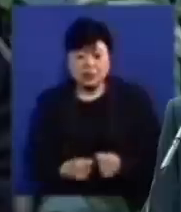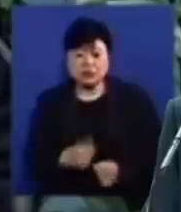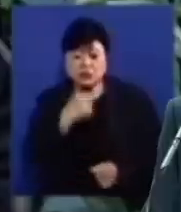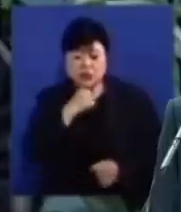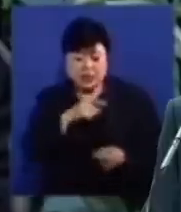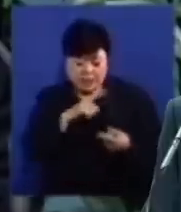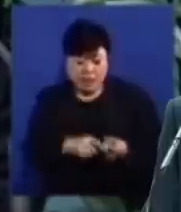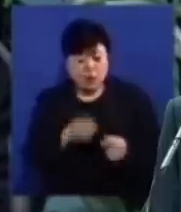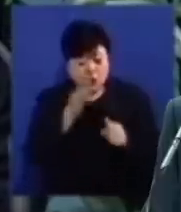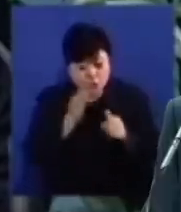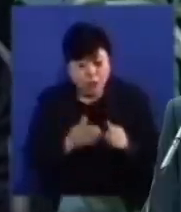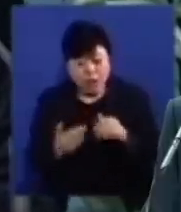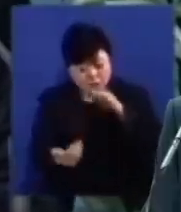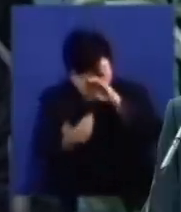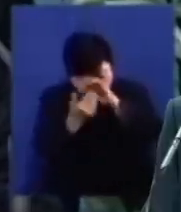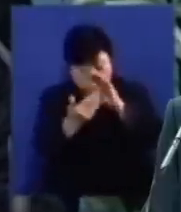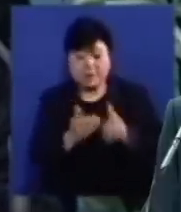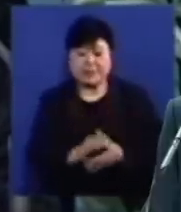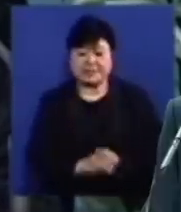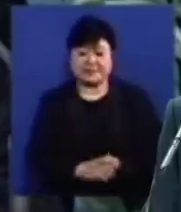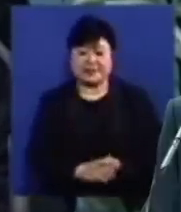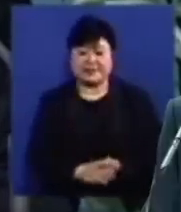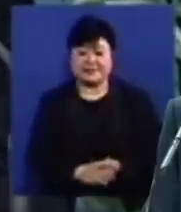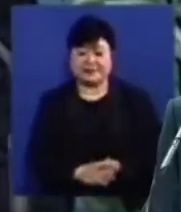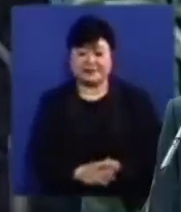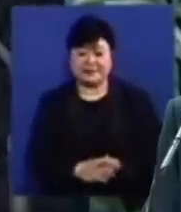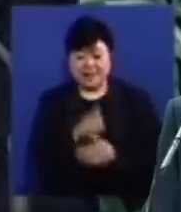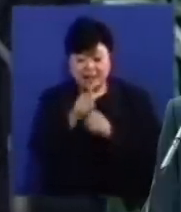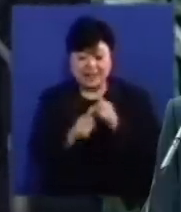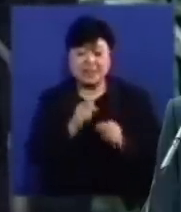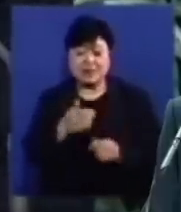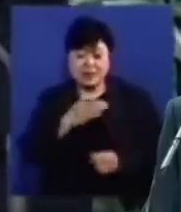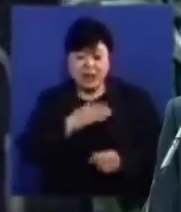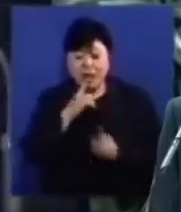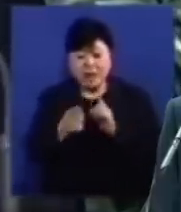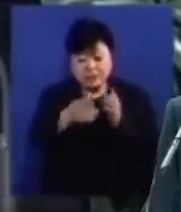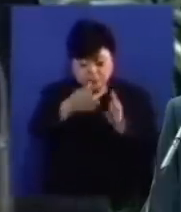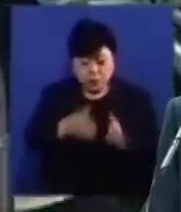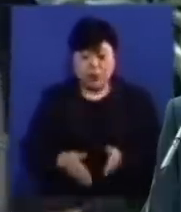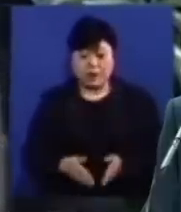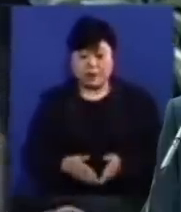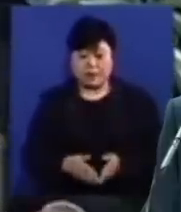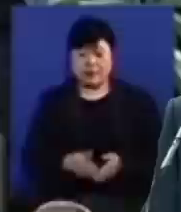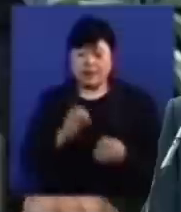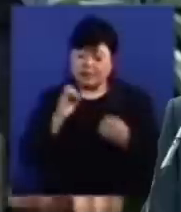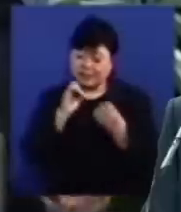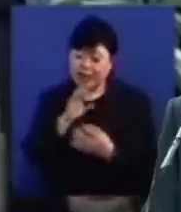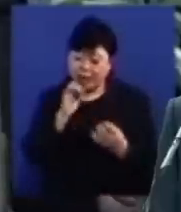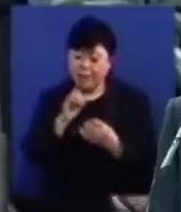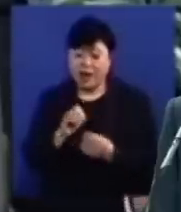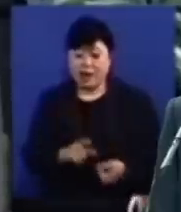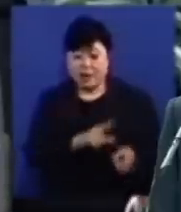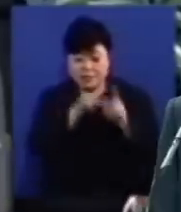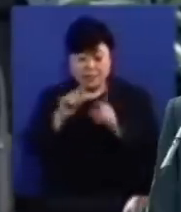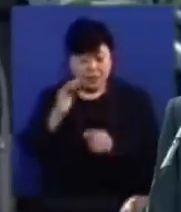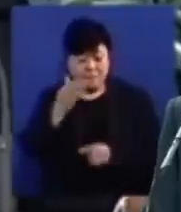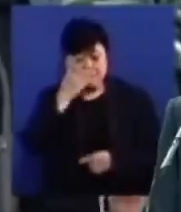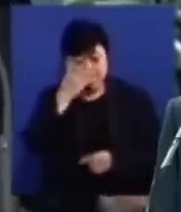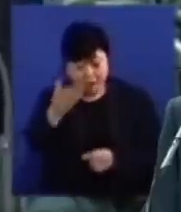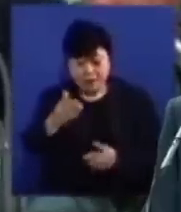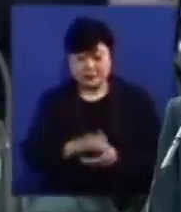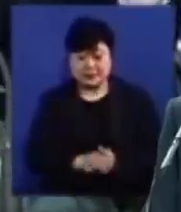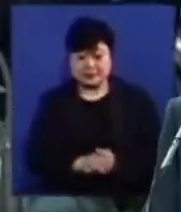원하는 대로 구하라 이루리라고 말씀하는 것입니다. 하나님과 말씀을 통해서 오늘 대화하고 살아갈 수